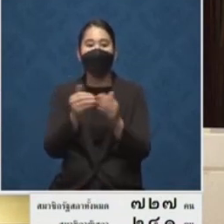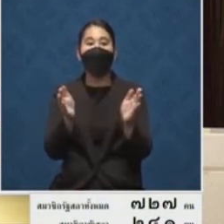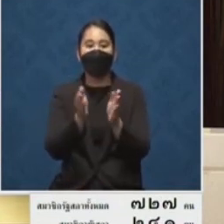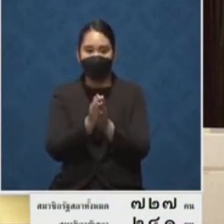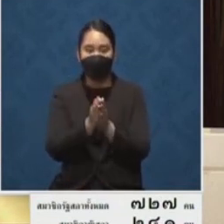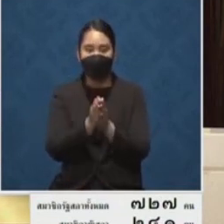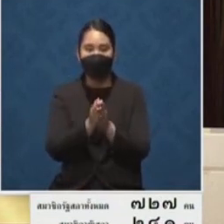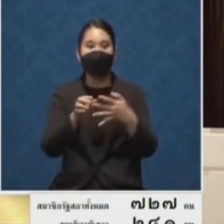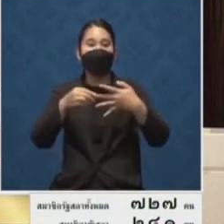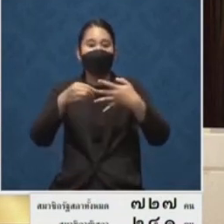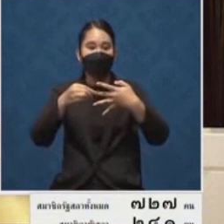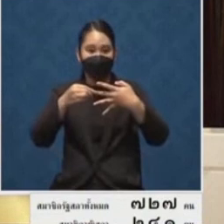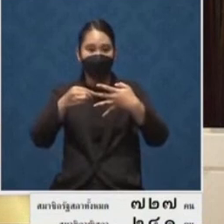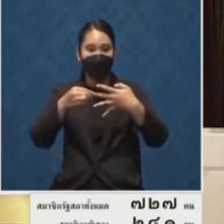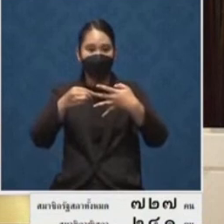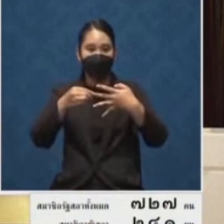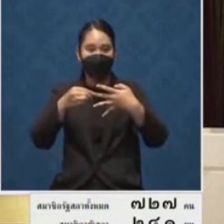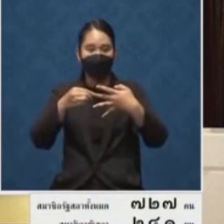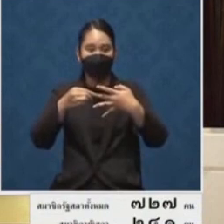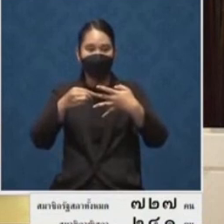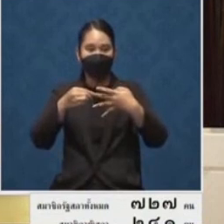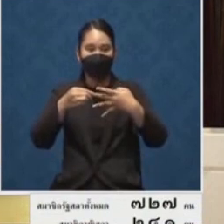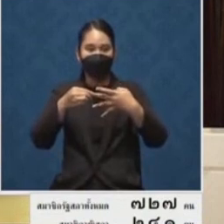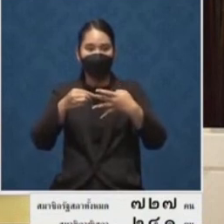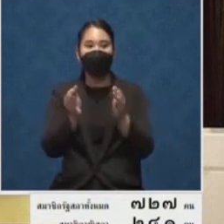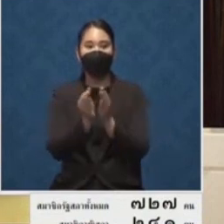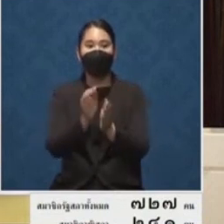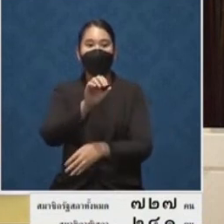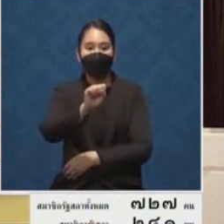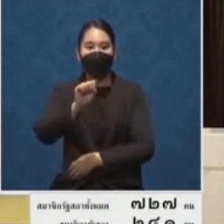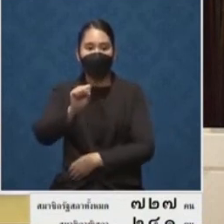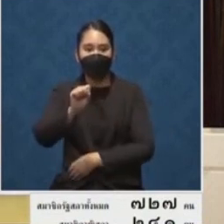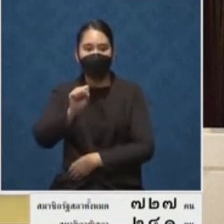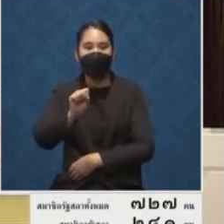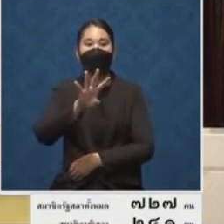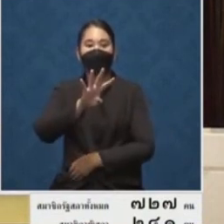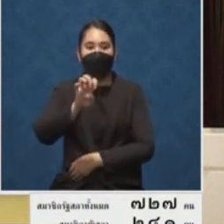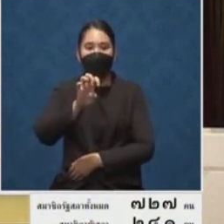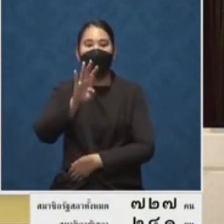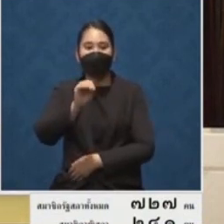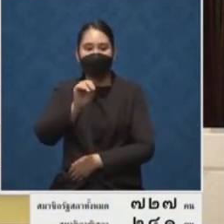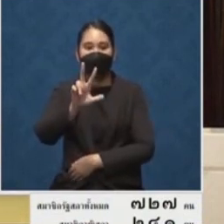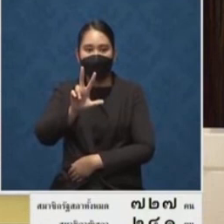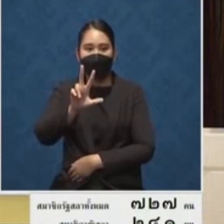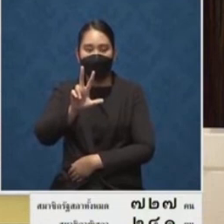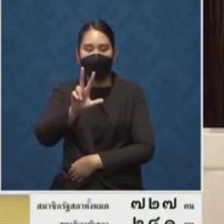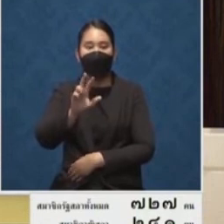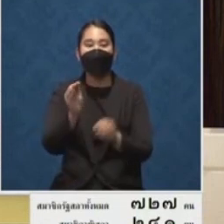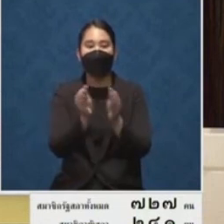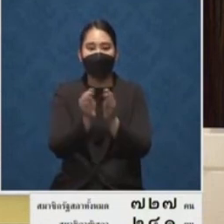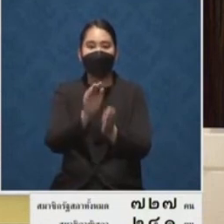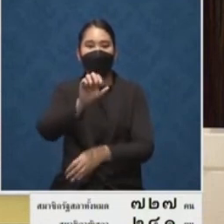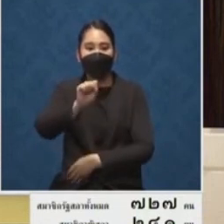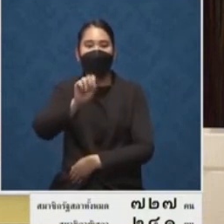15รวม17รวมทั้งหมดของร่างรัฐธรรมนูญแก้ไขเพิ่มเติมฉบับที่2คือคะแนนสส